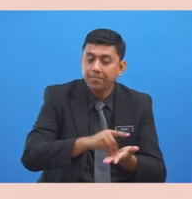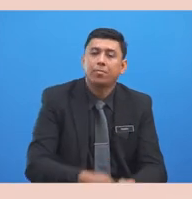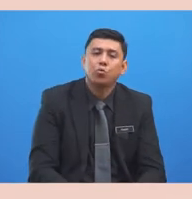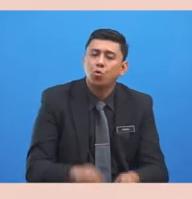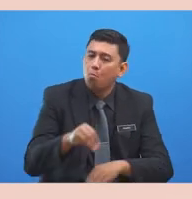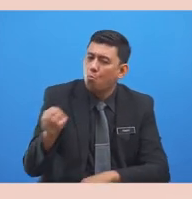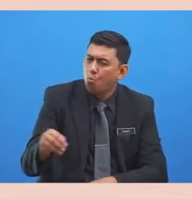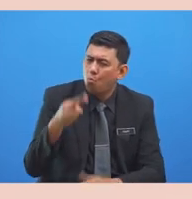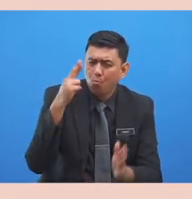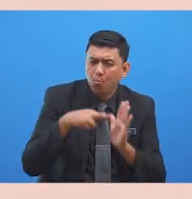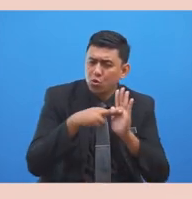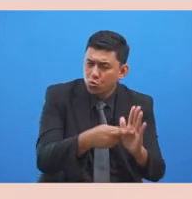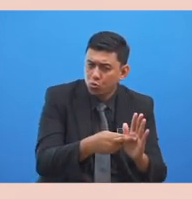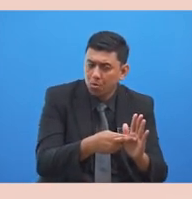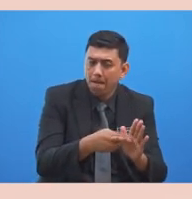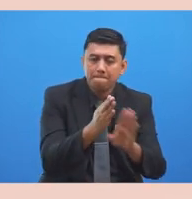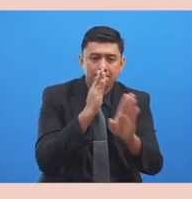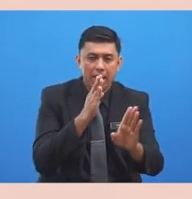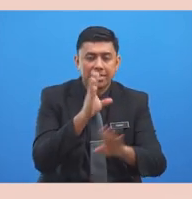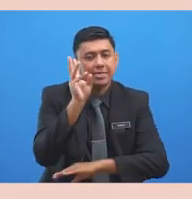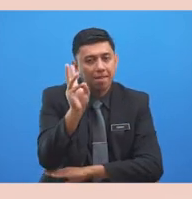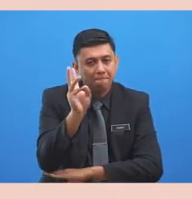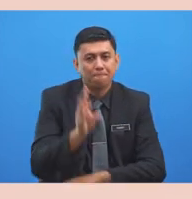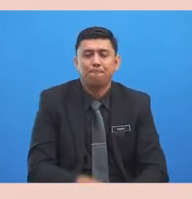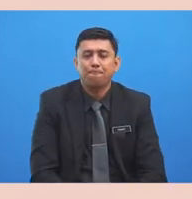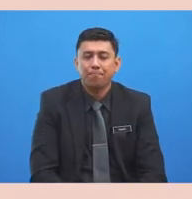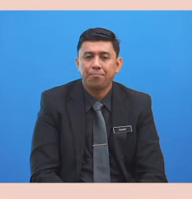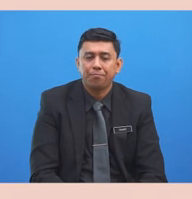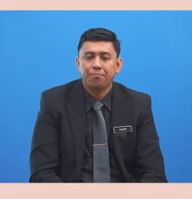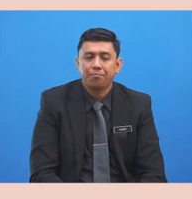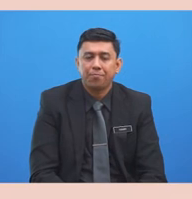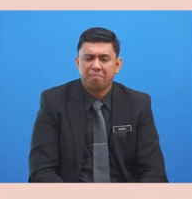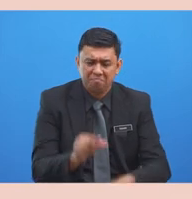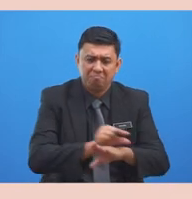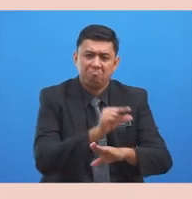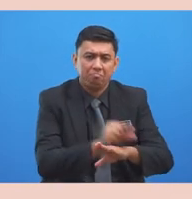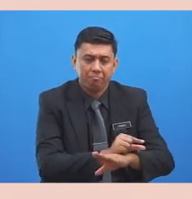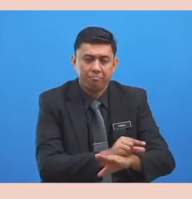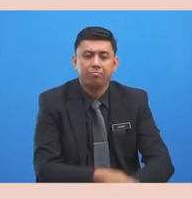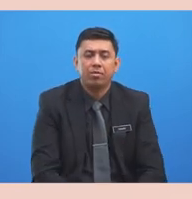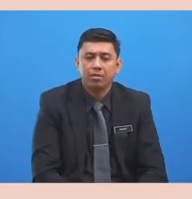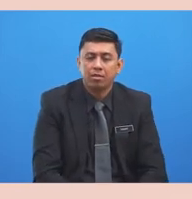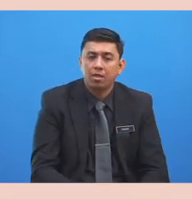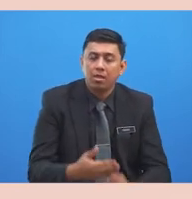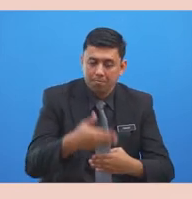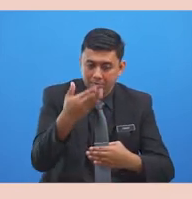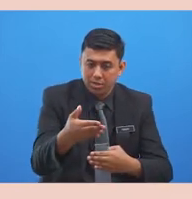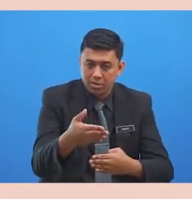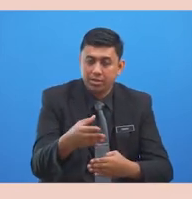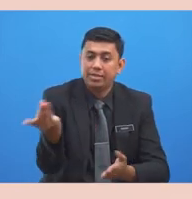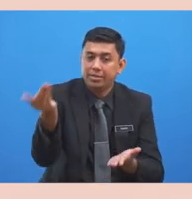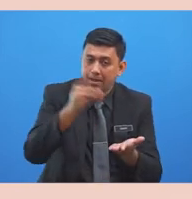boleh merujuk pada baris keenam. Sinteks yang digunakan ialah next